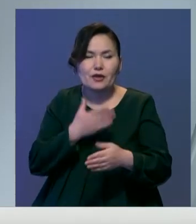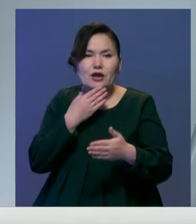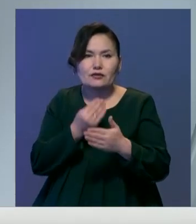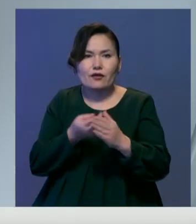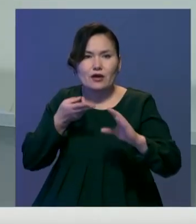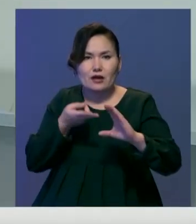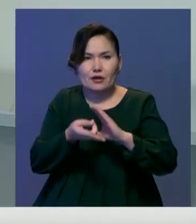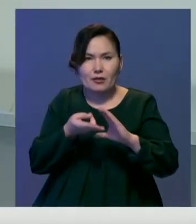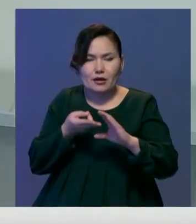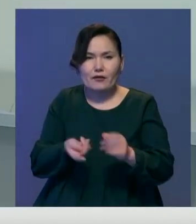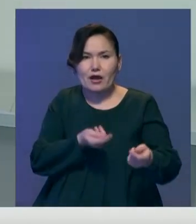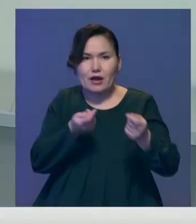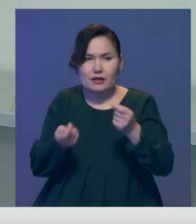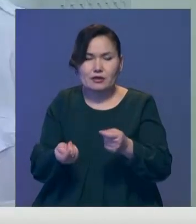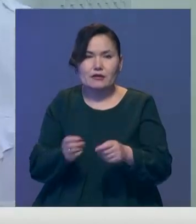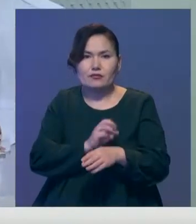тексере алады.